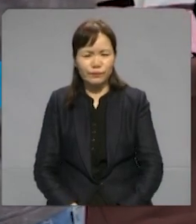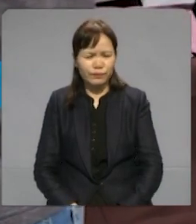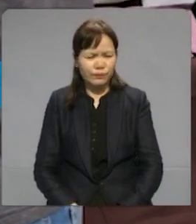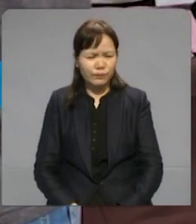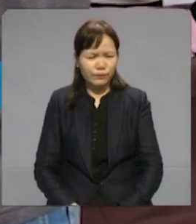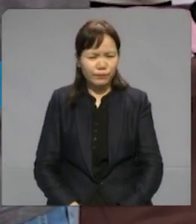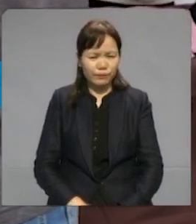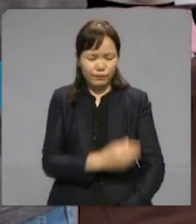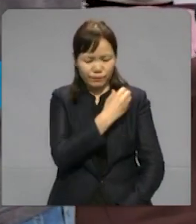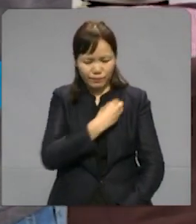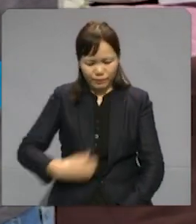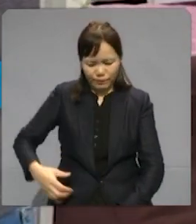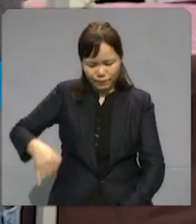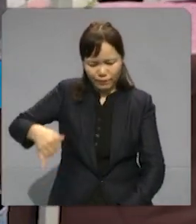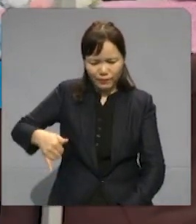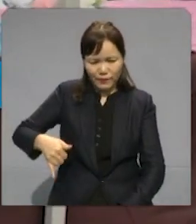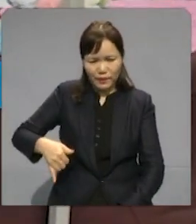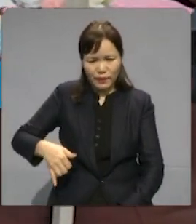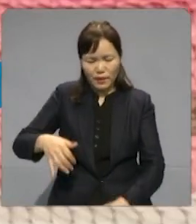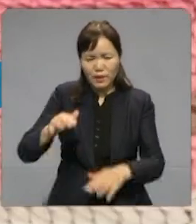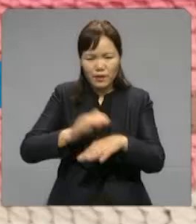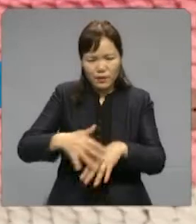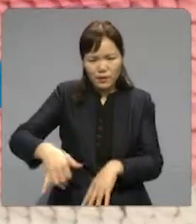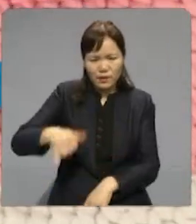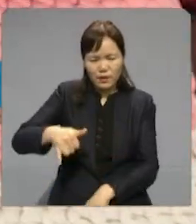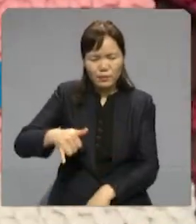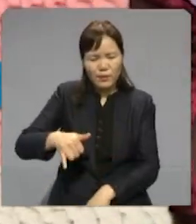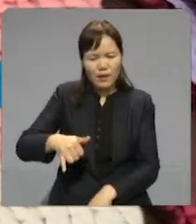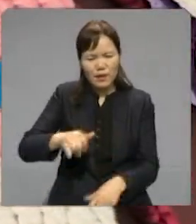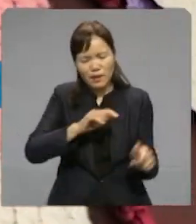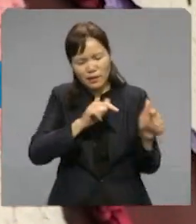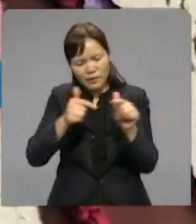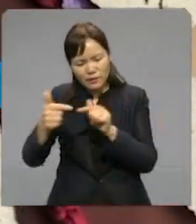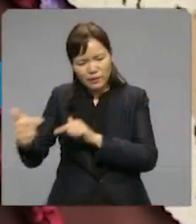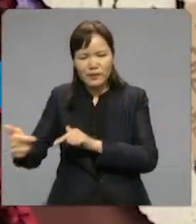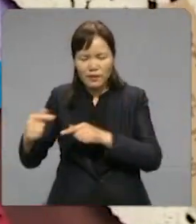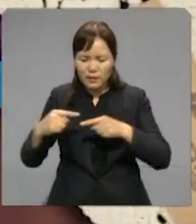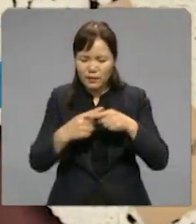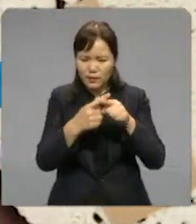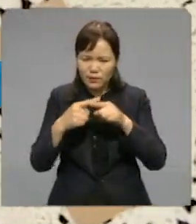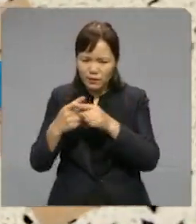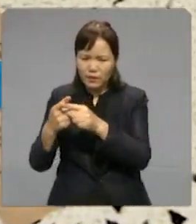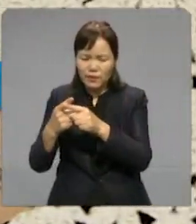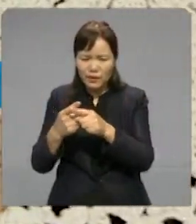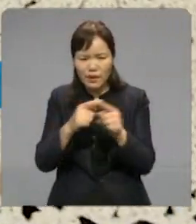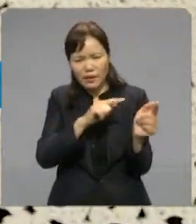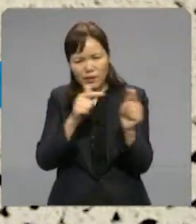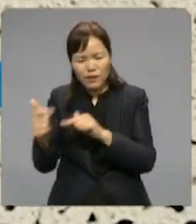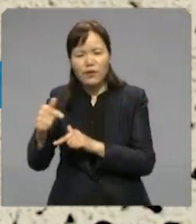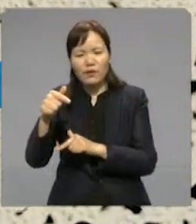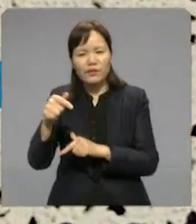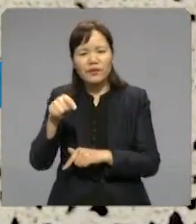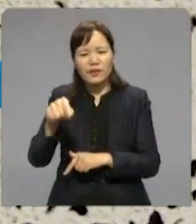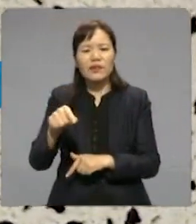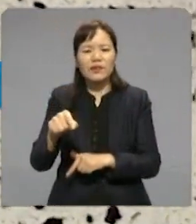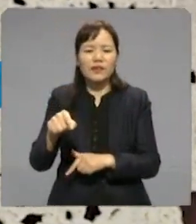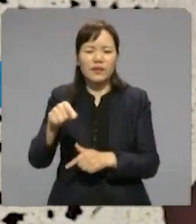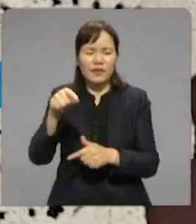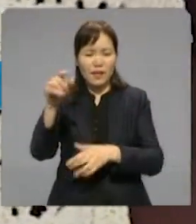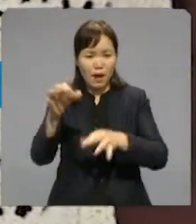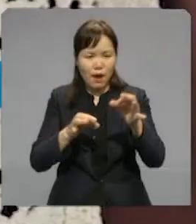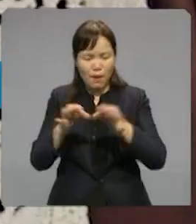크로스백과 손가방, 발매트, 수세미 등 다양한 손뜨개 생활용품들이 이날의